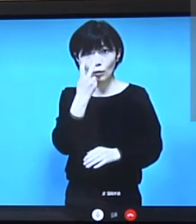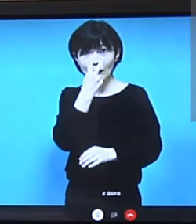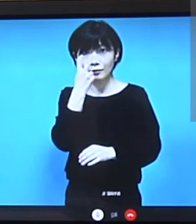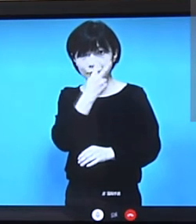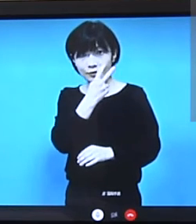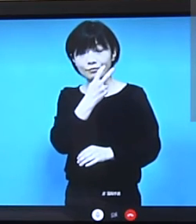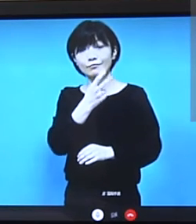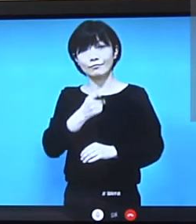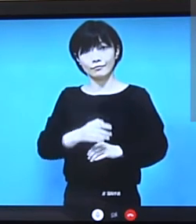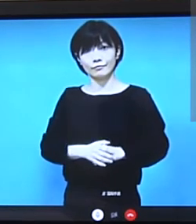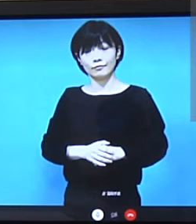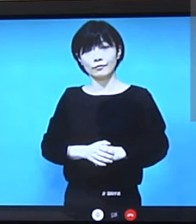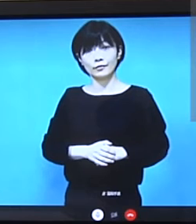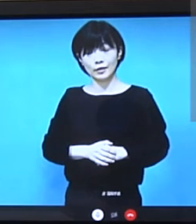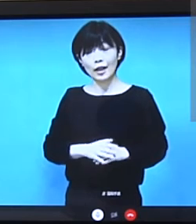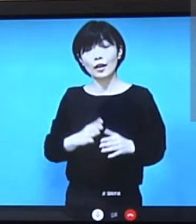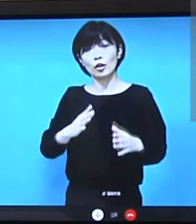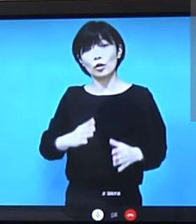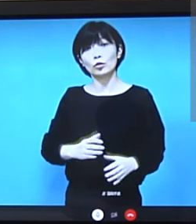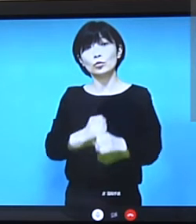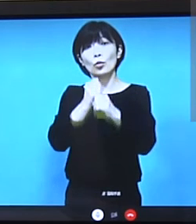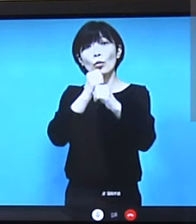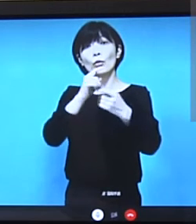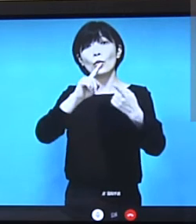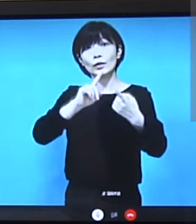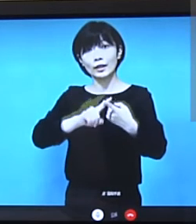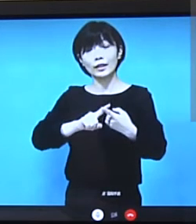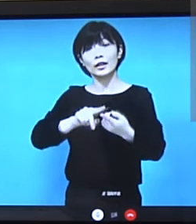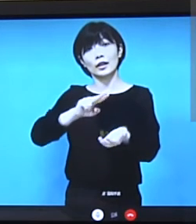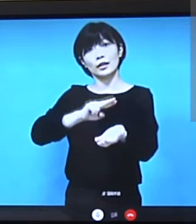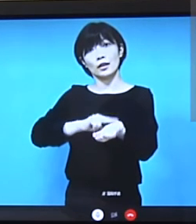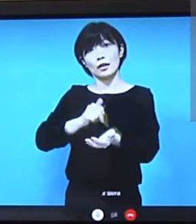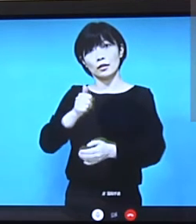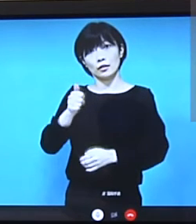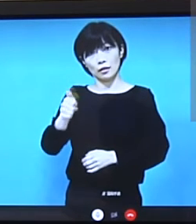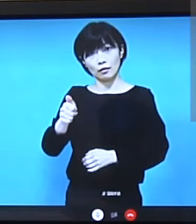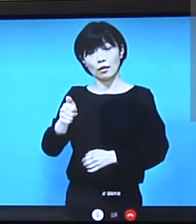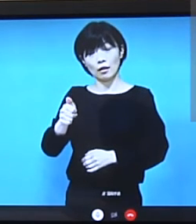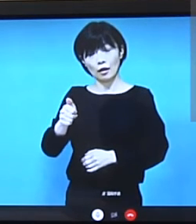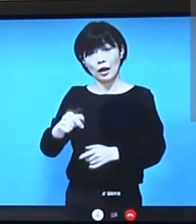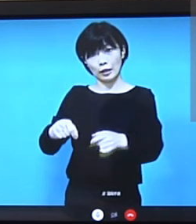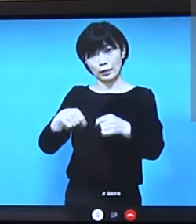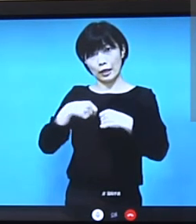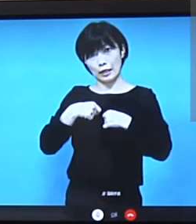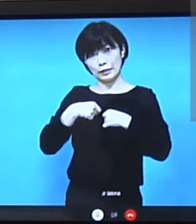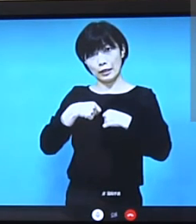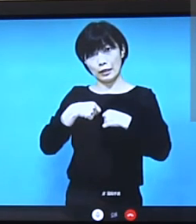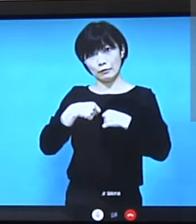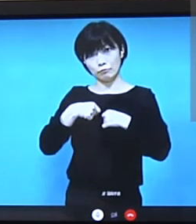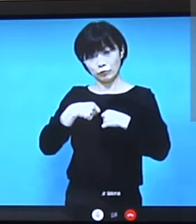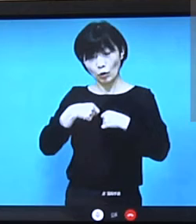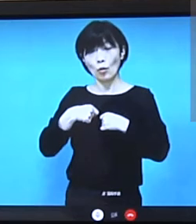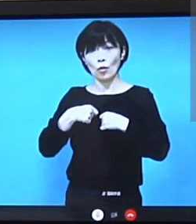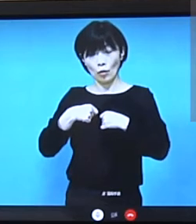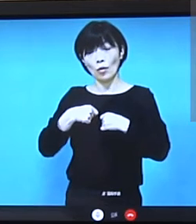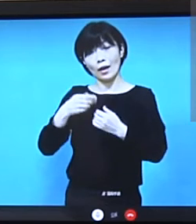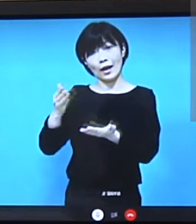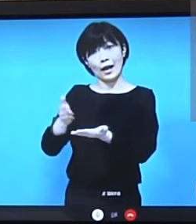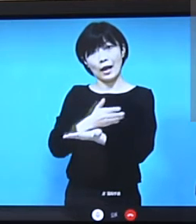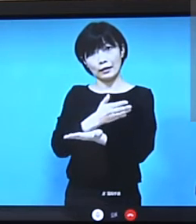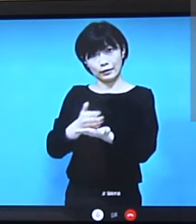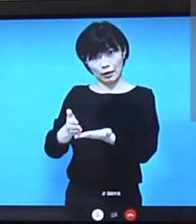ですね、総合しまして、医師が、感染されているということでご判断をいただいたということになりますので